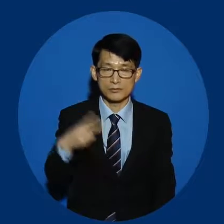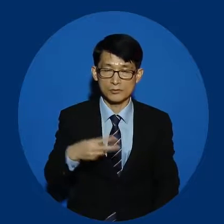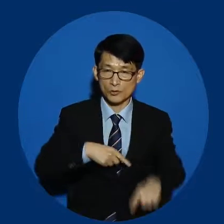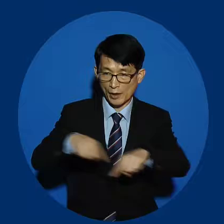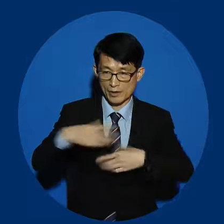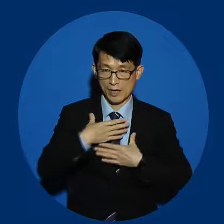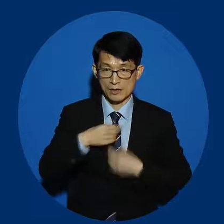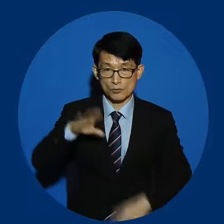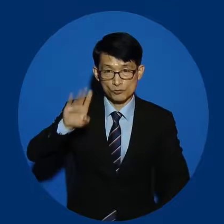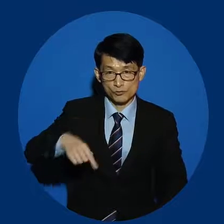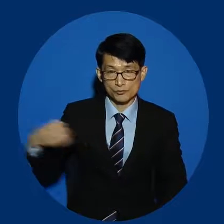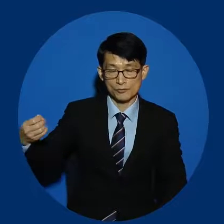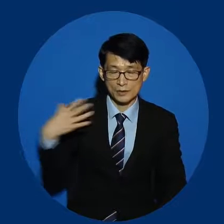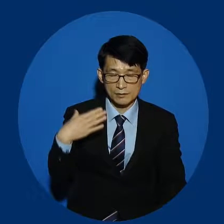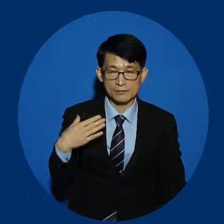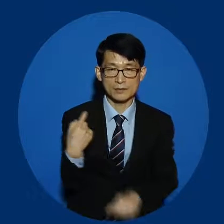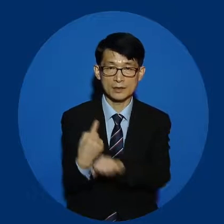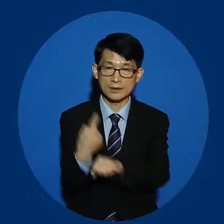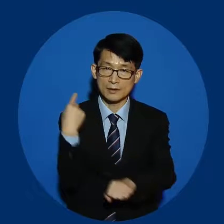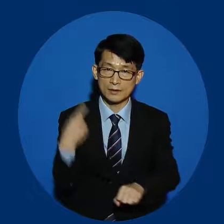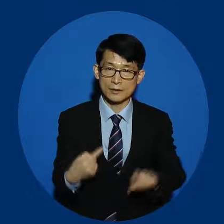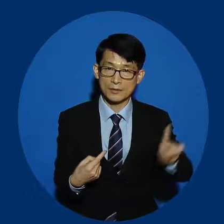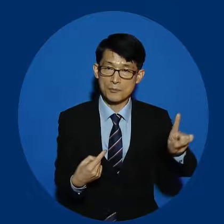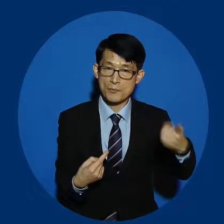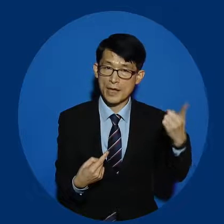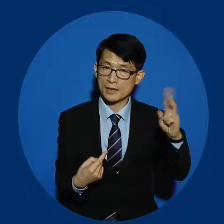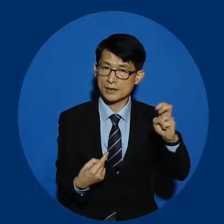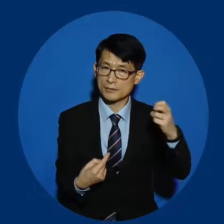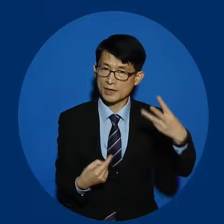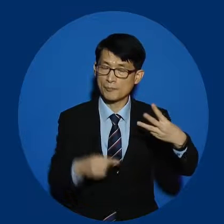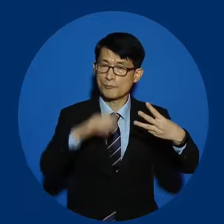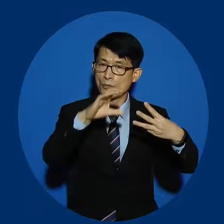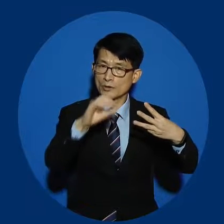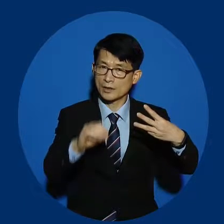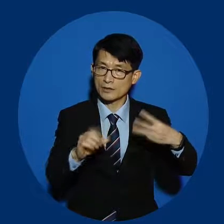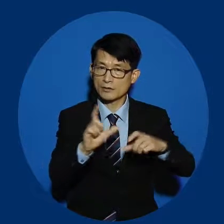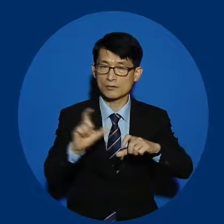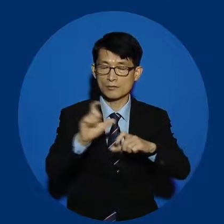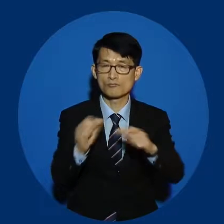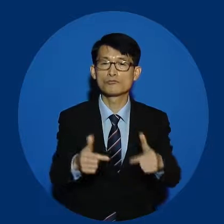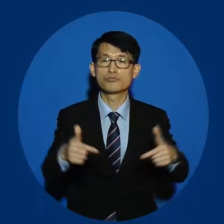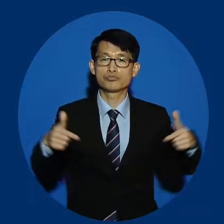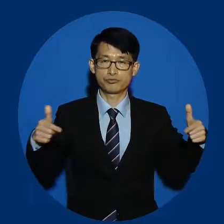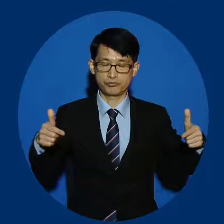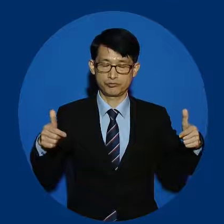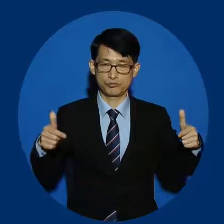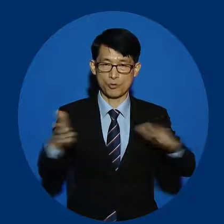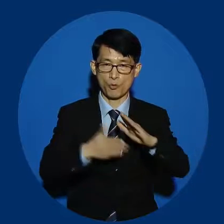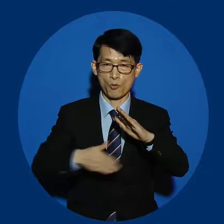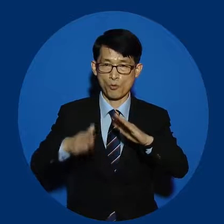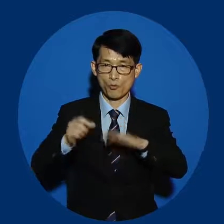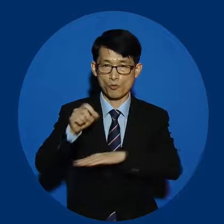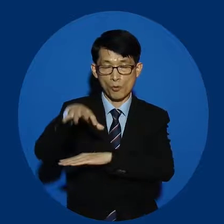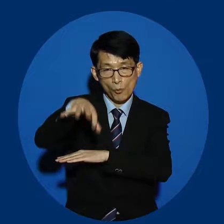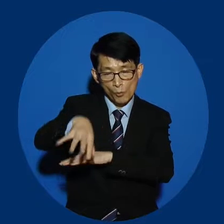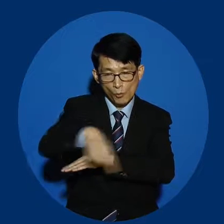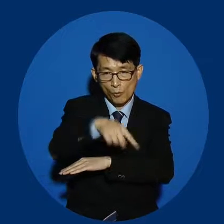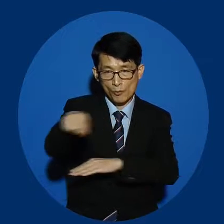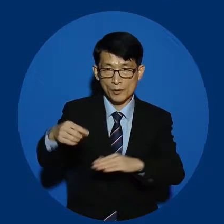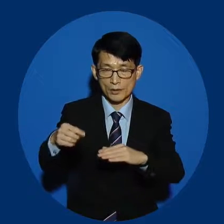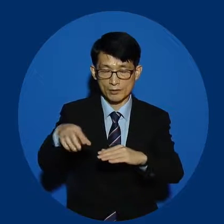보면 작년에 그 화상회의가 123% 정도 증가할 만큼 공공기관도 이 화상회의